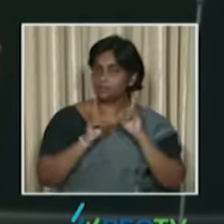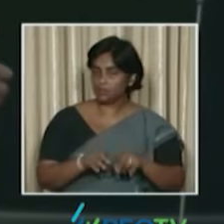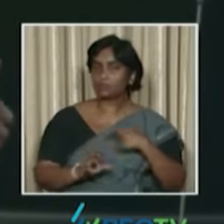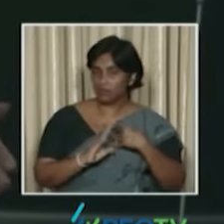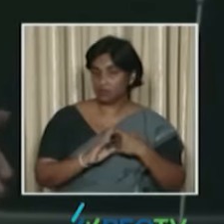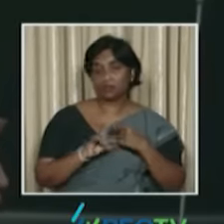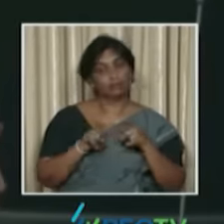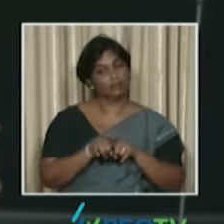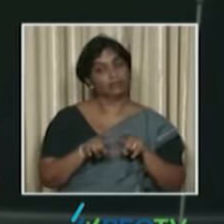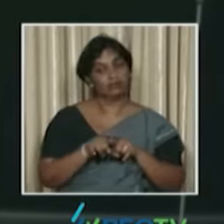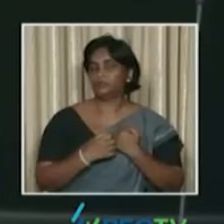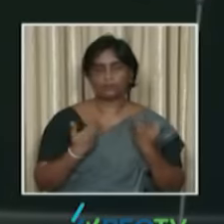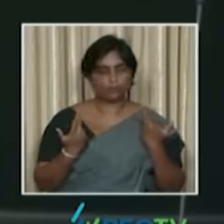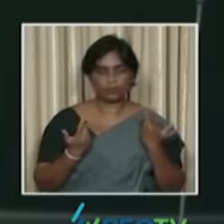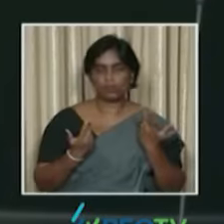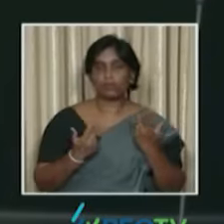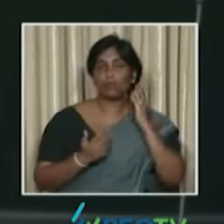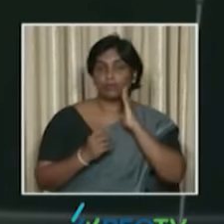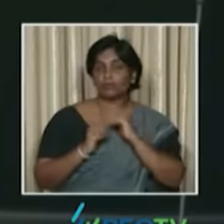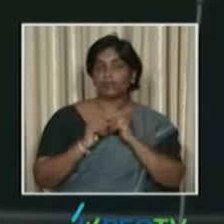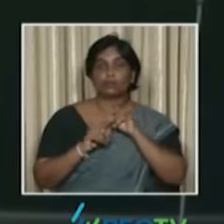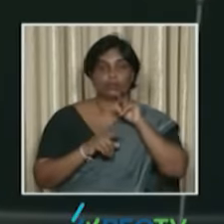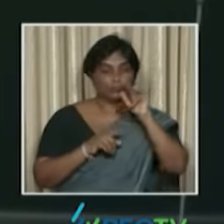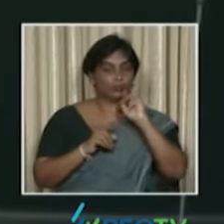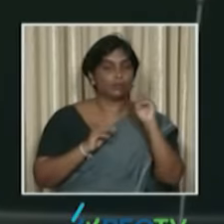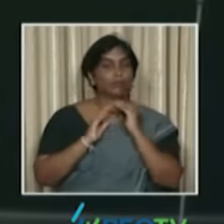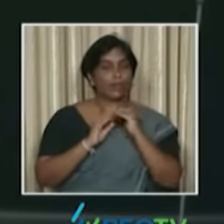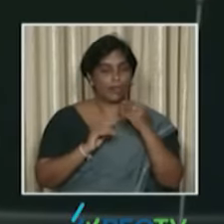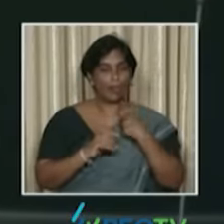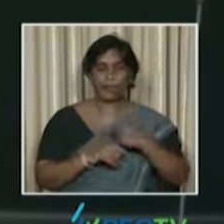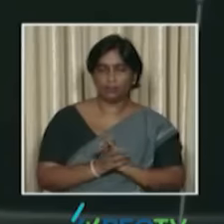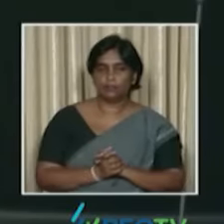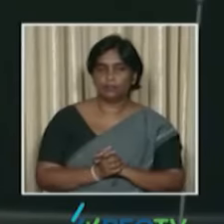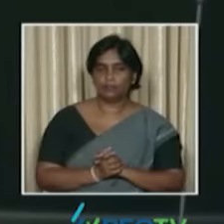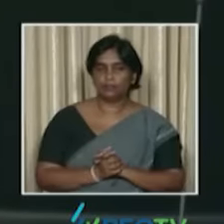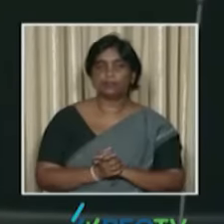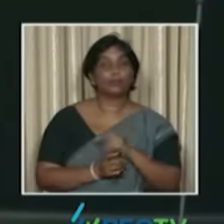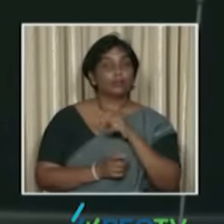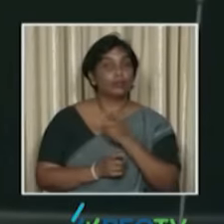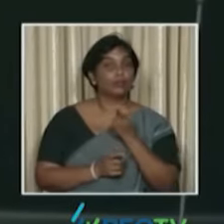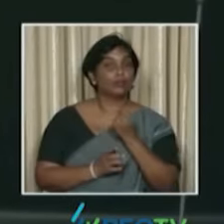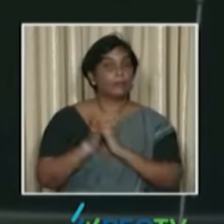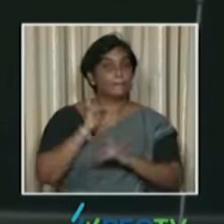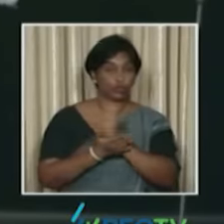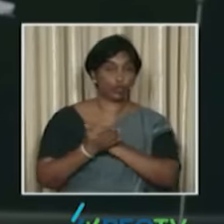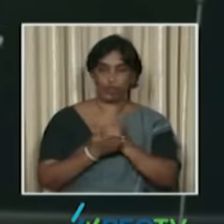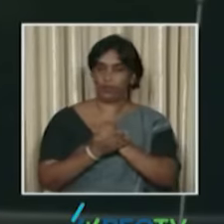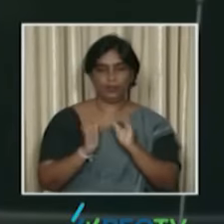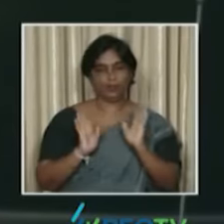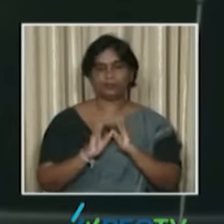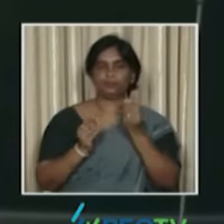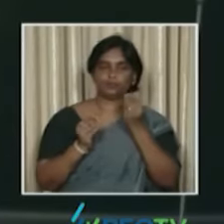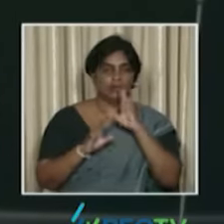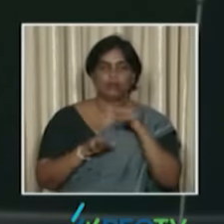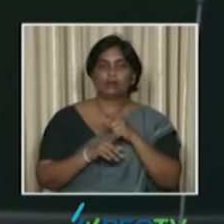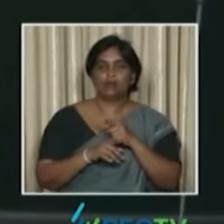රටට මෙහෙම තියෙන එකත් පුදුමයි. විදේශ සේවා නියුක්ති කාර්යාංශයට අපි ඇඟිල්ල දික් කරනවා. මේකට මුදල් අමාත්‍යාංශයත් හවුල්. පොඩි වාහන ගැන